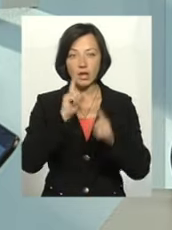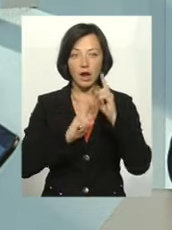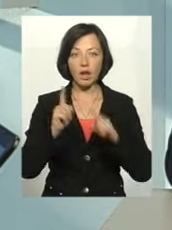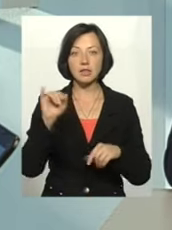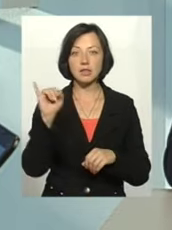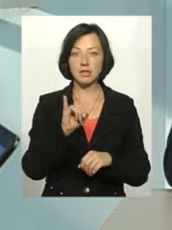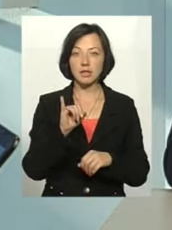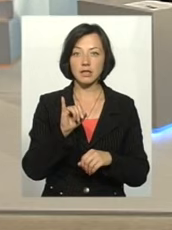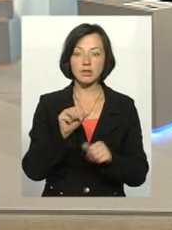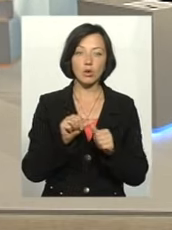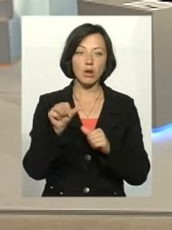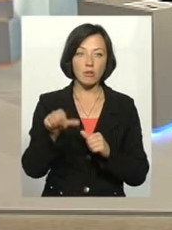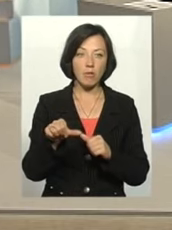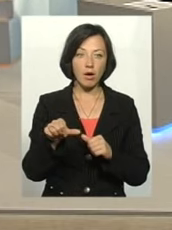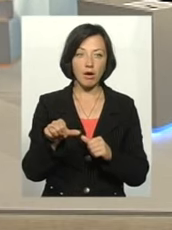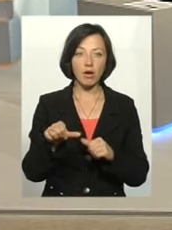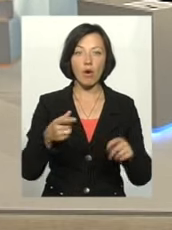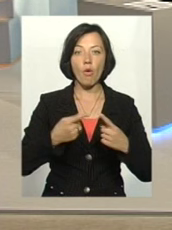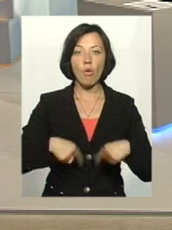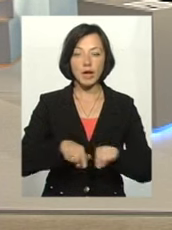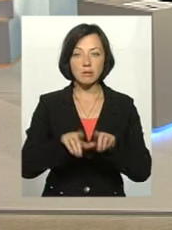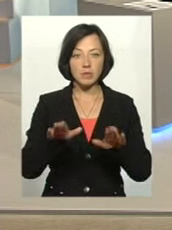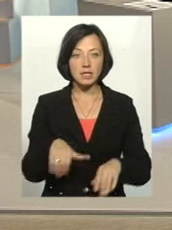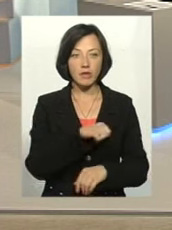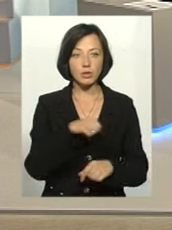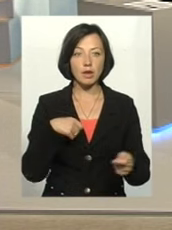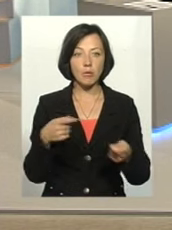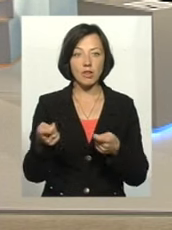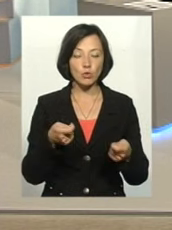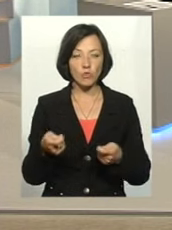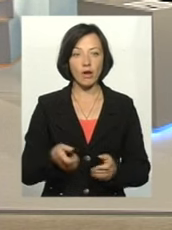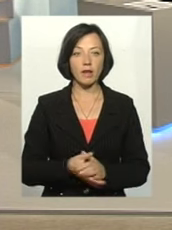і, зокрема, в органах місцевого самоврядування.